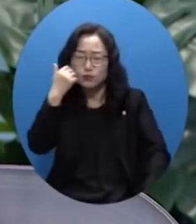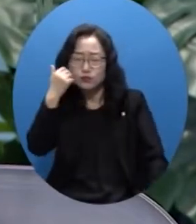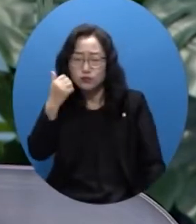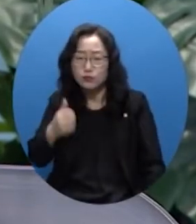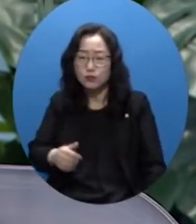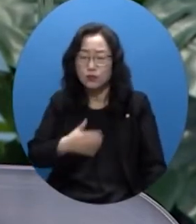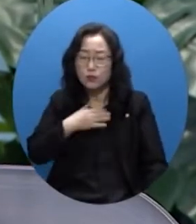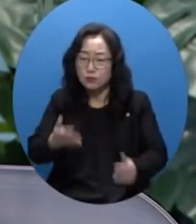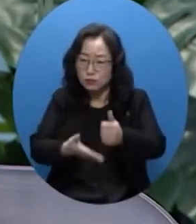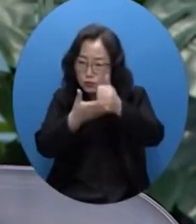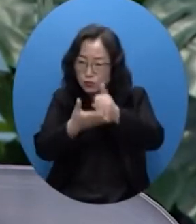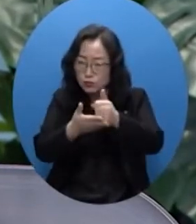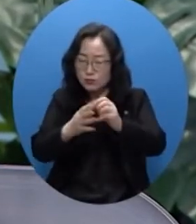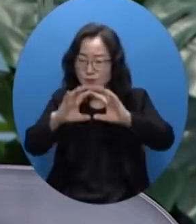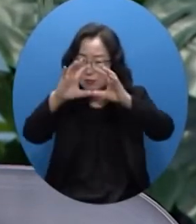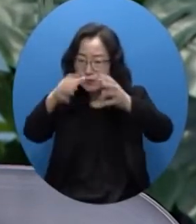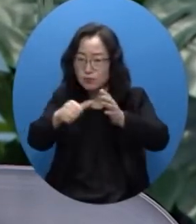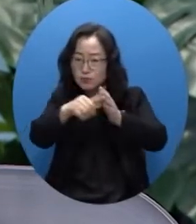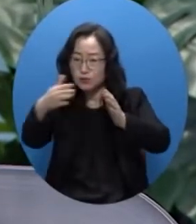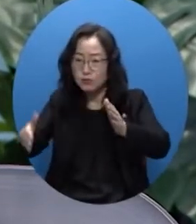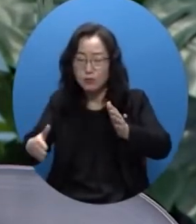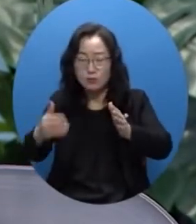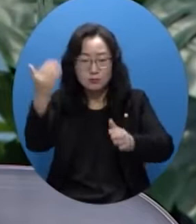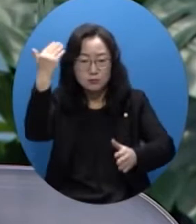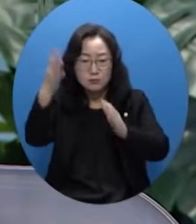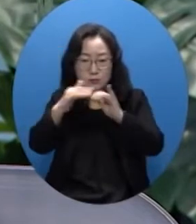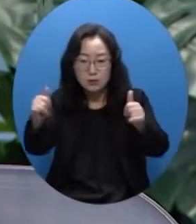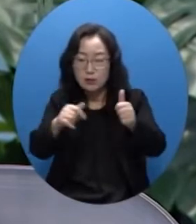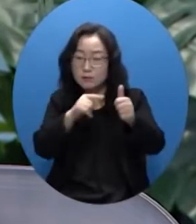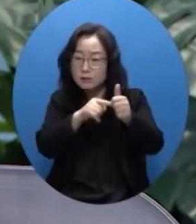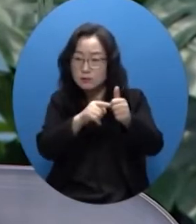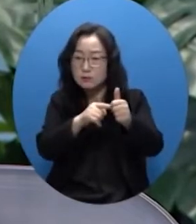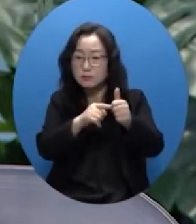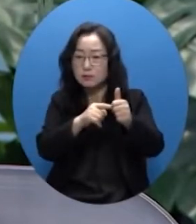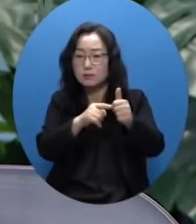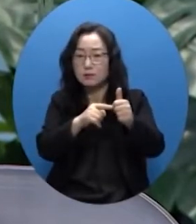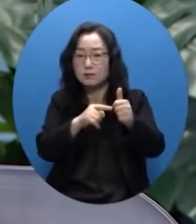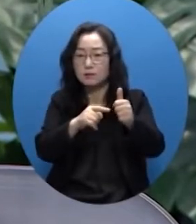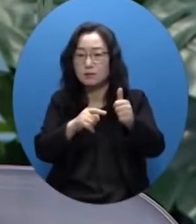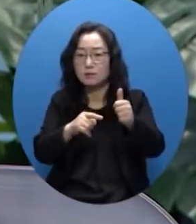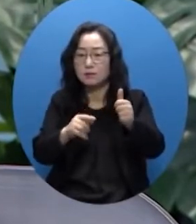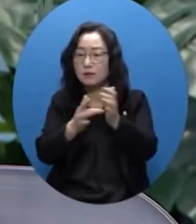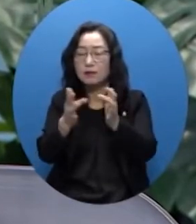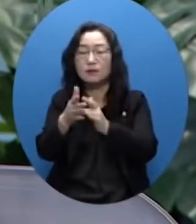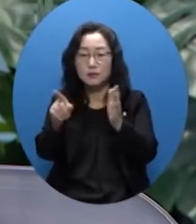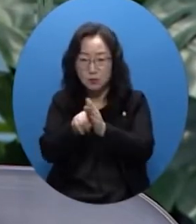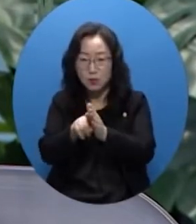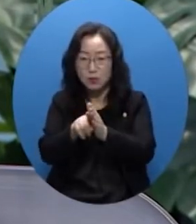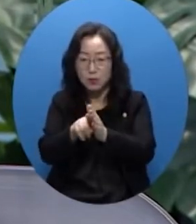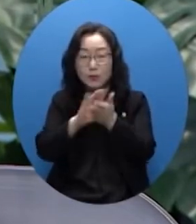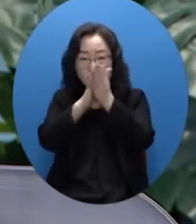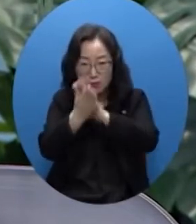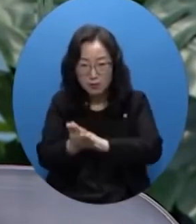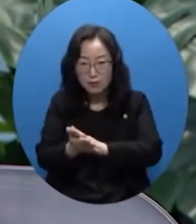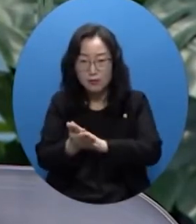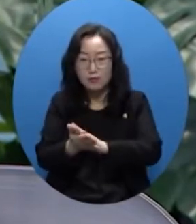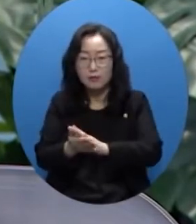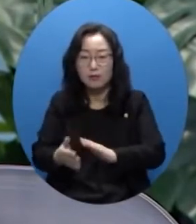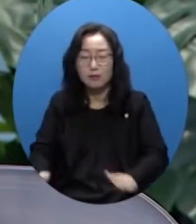받들어서 우리가 따르고 있는 이어령 박사 림이 예수를 믿고 따르게 되었는가